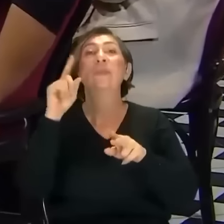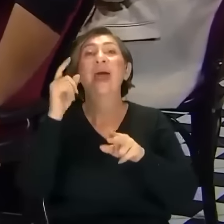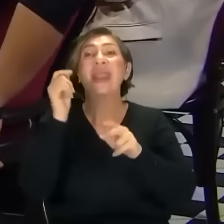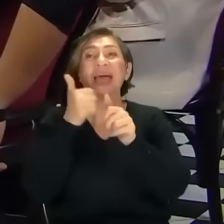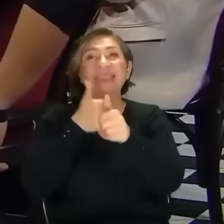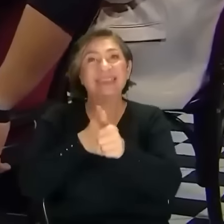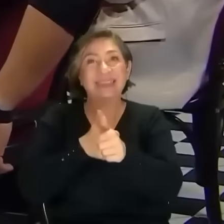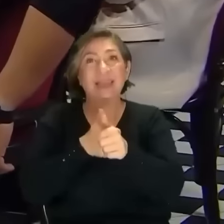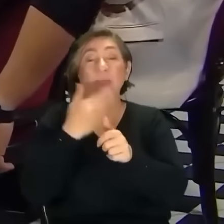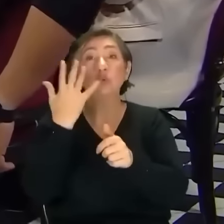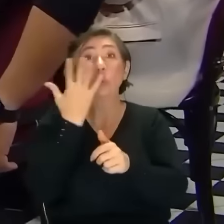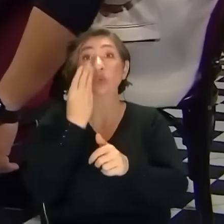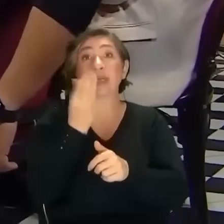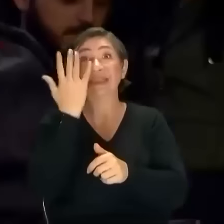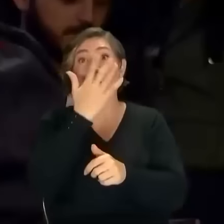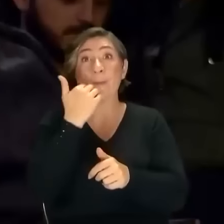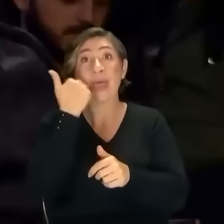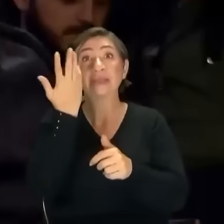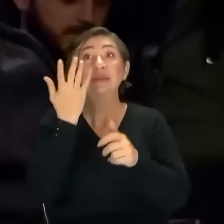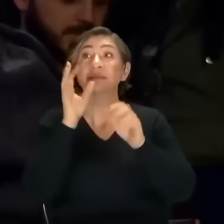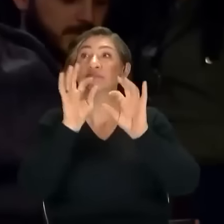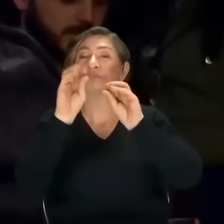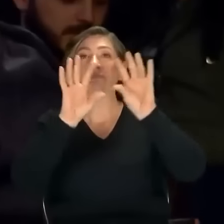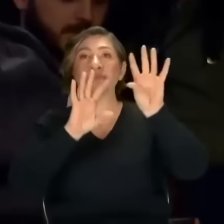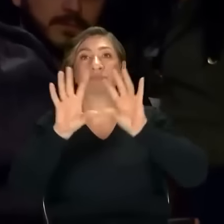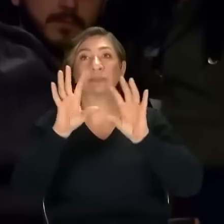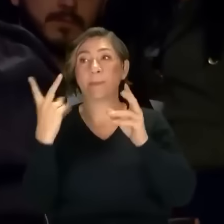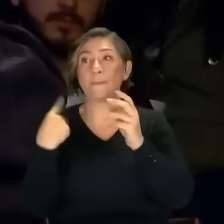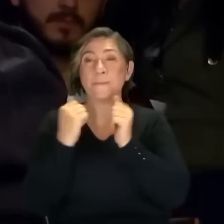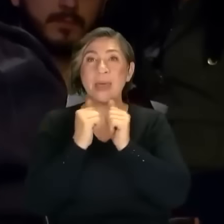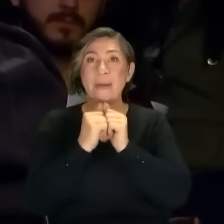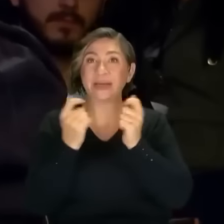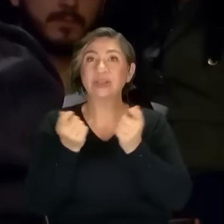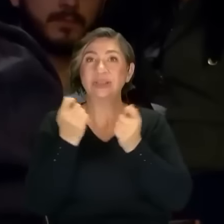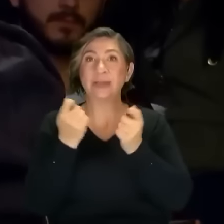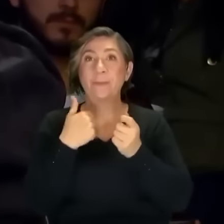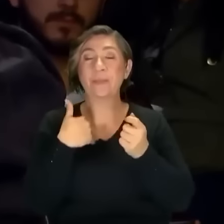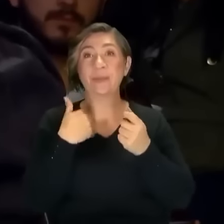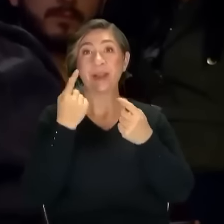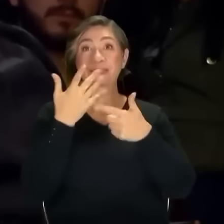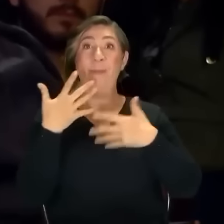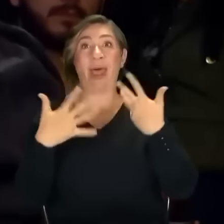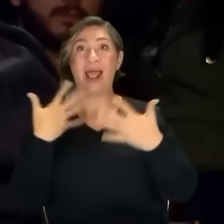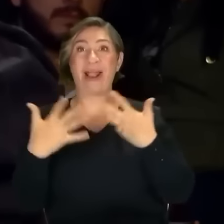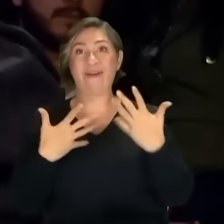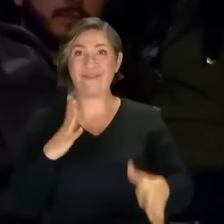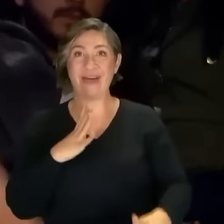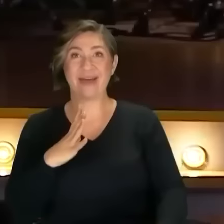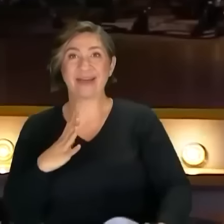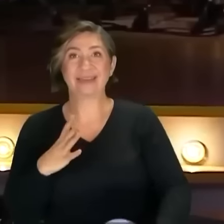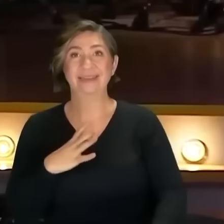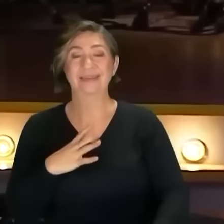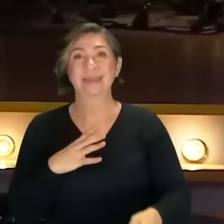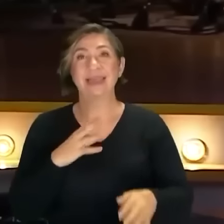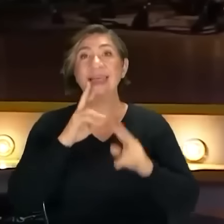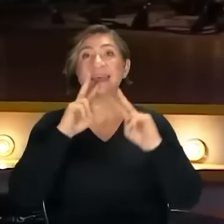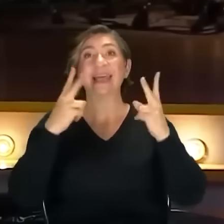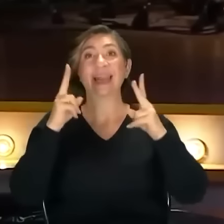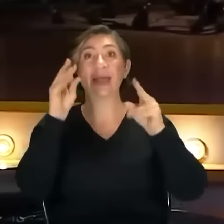çok iyi ve çok güzel bir siyah beyaz olmuş tonları falan filan her şey beraber böyle çalıştık biraz aslında Benim de ilgim var beraber niye ilgin var yani